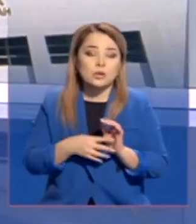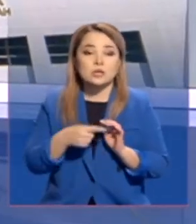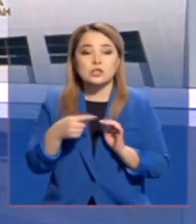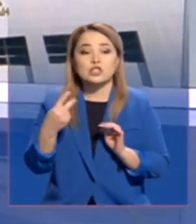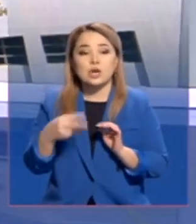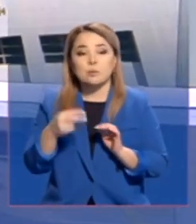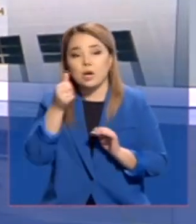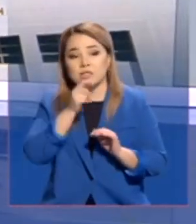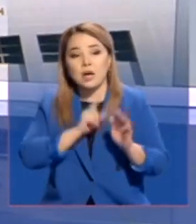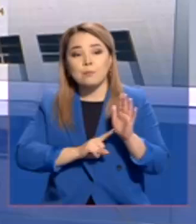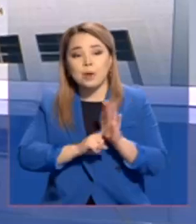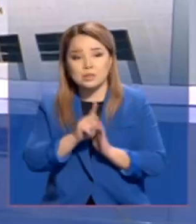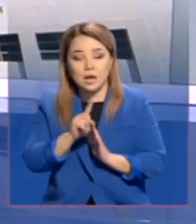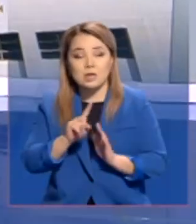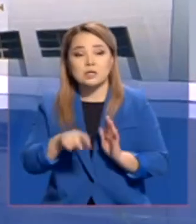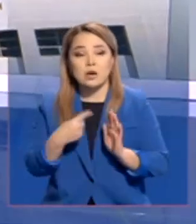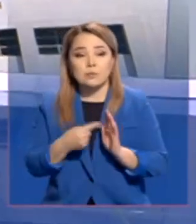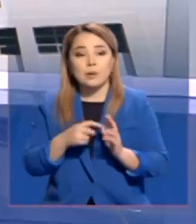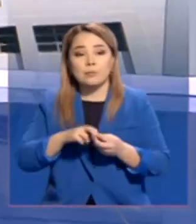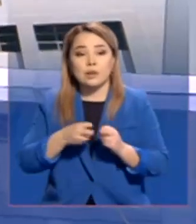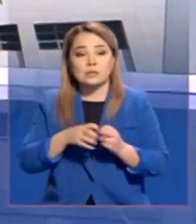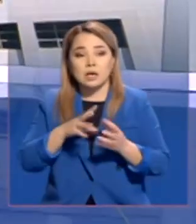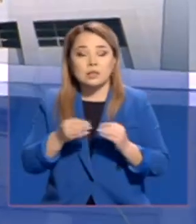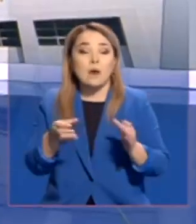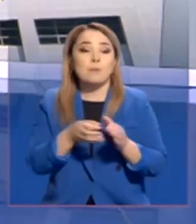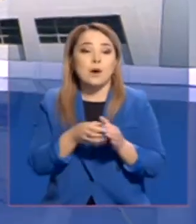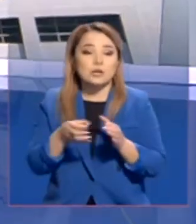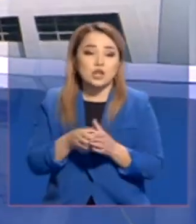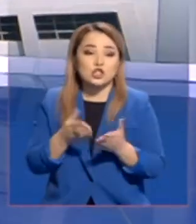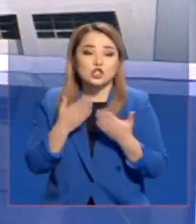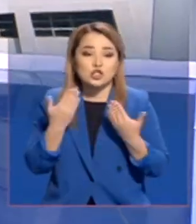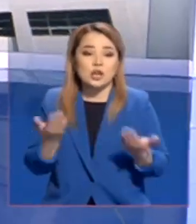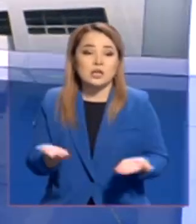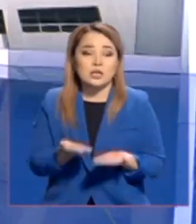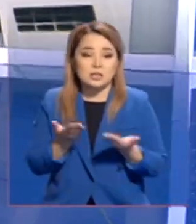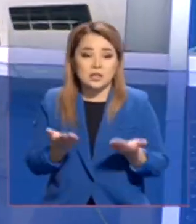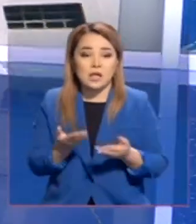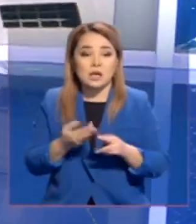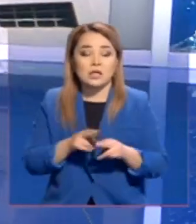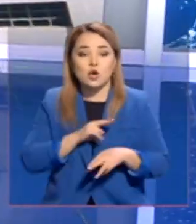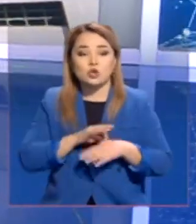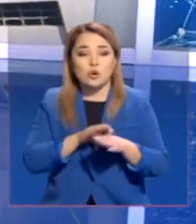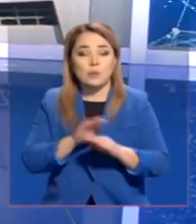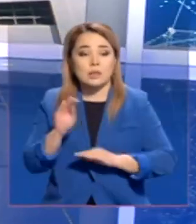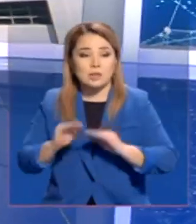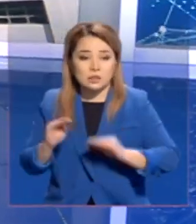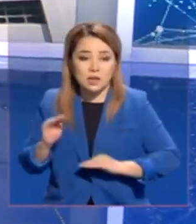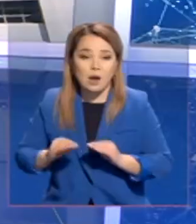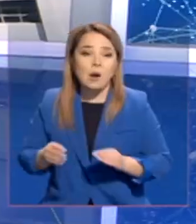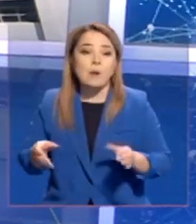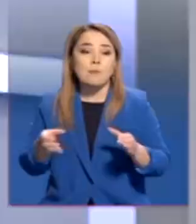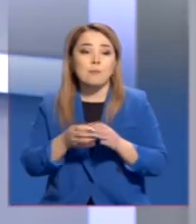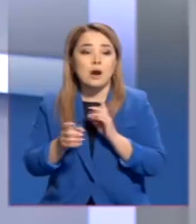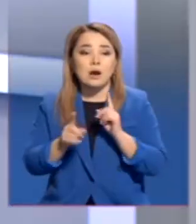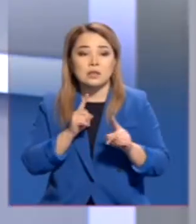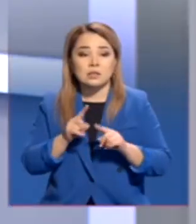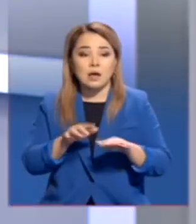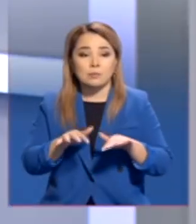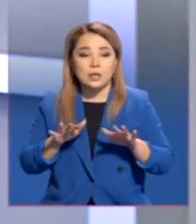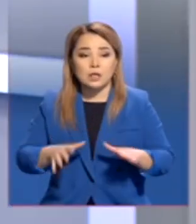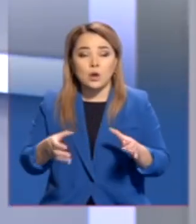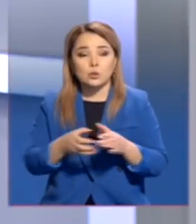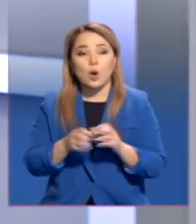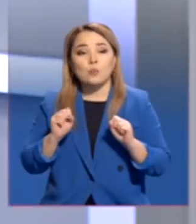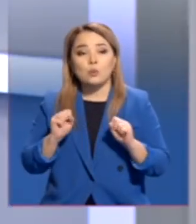2019-20 жылдан бастап көтеріліп жатқан мәселесі партиялардың жеңіл жасақталып, және парламентте